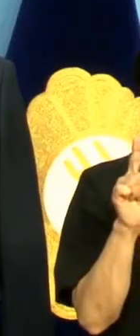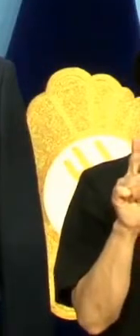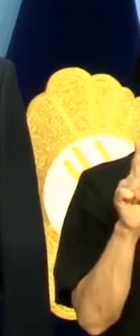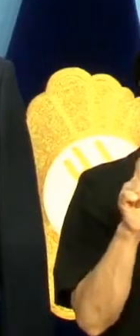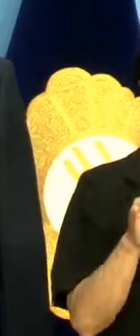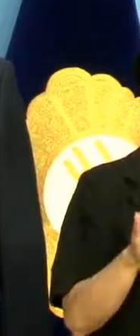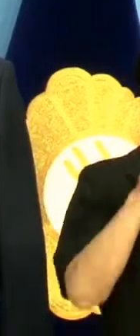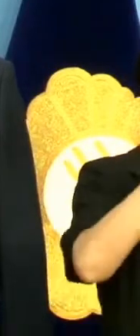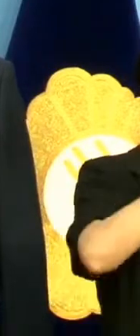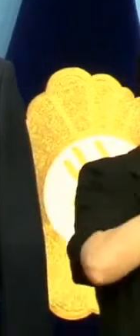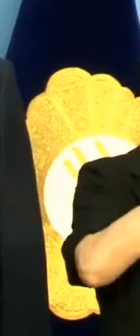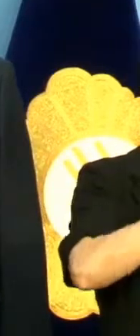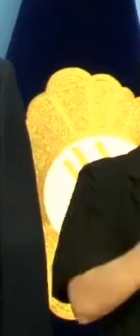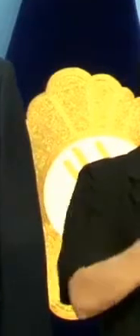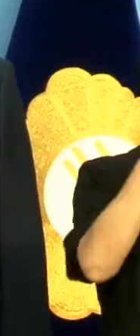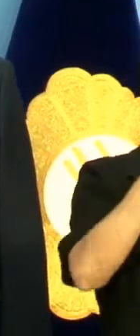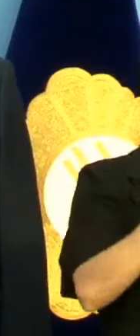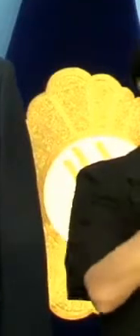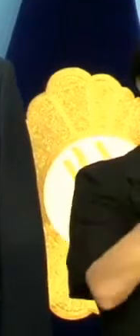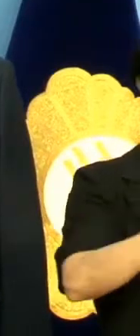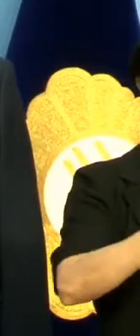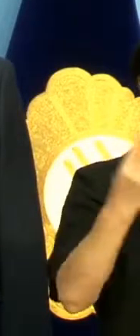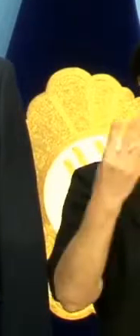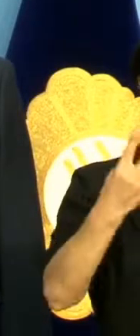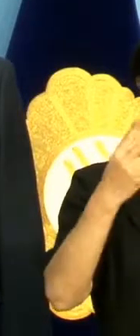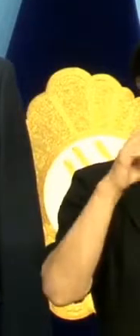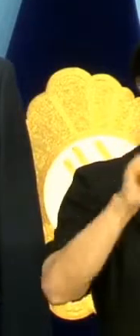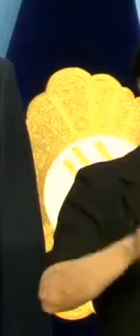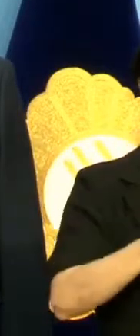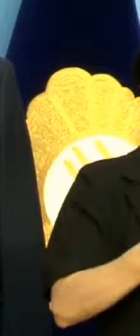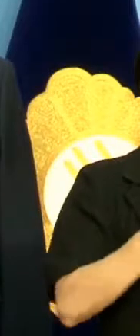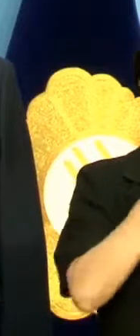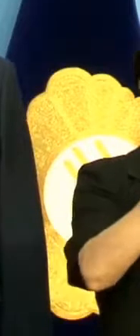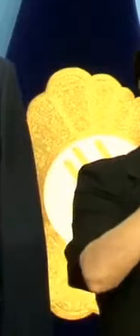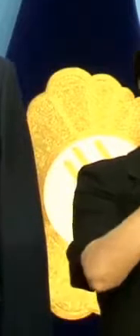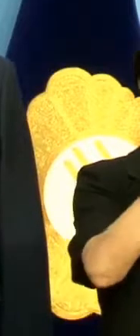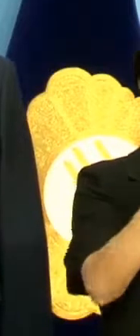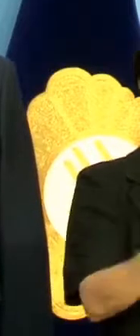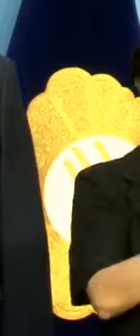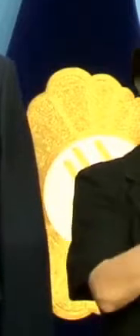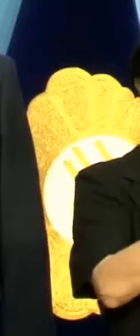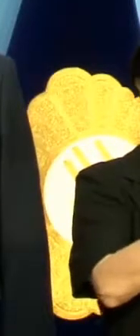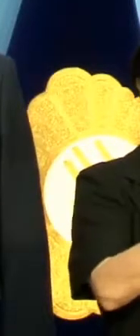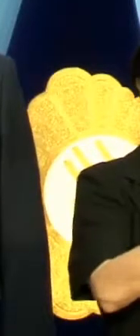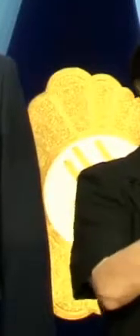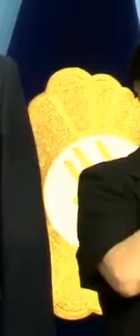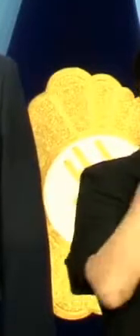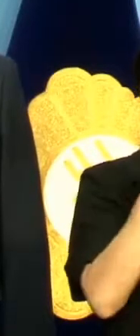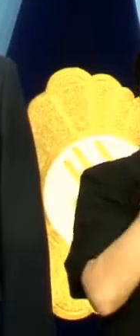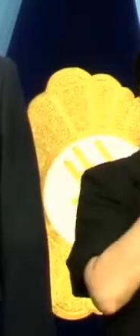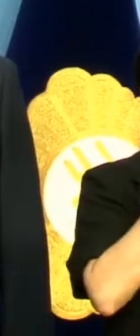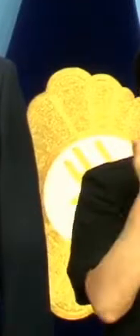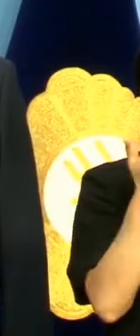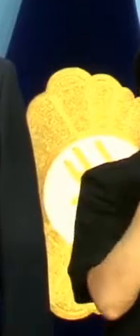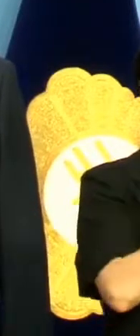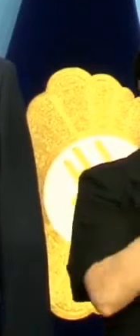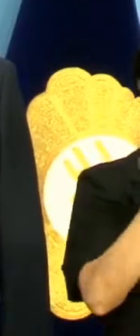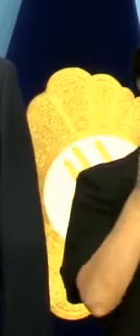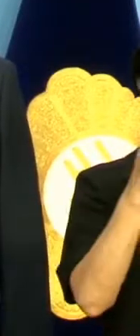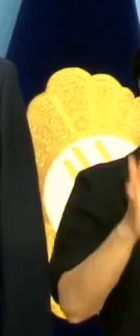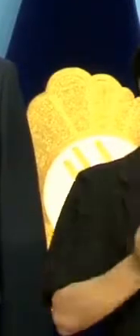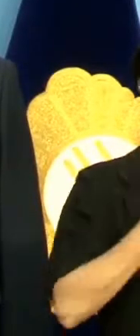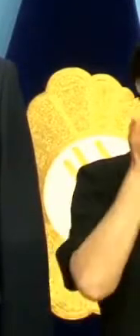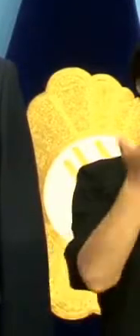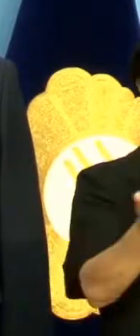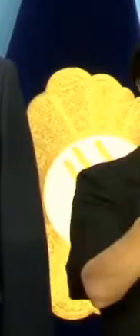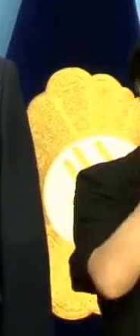이스타 fmp 가 소유한 3억 2000만원을 양도성예금증서 를 담보 없이 발 급해서 인척 황모 씩의 교반